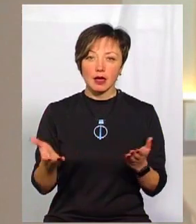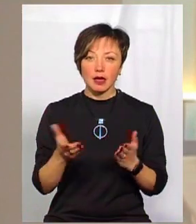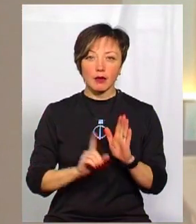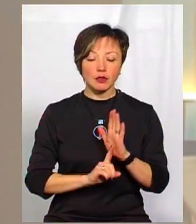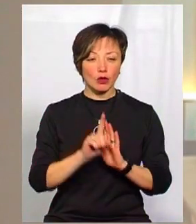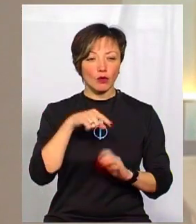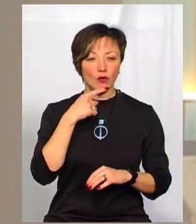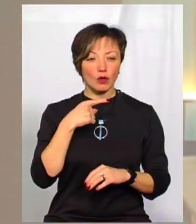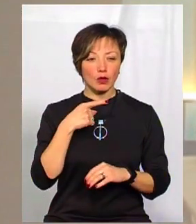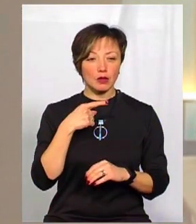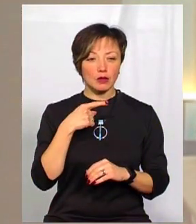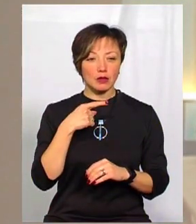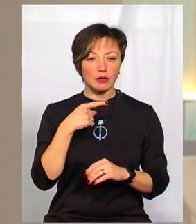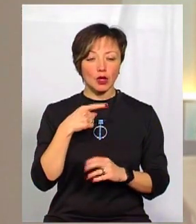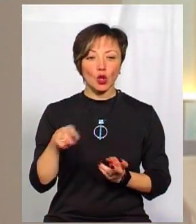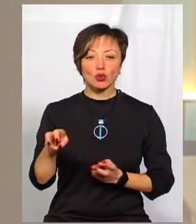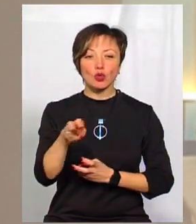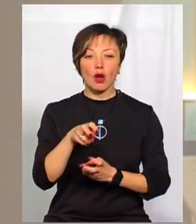говорили на початку нашої розмови,